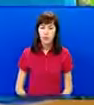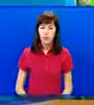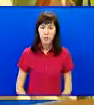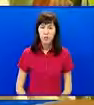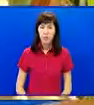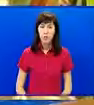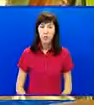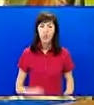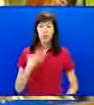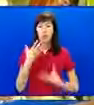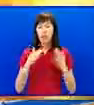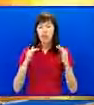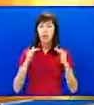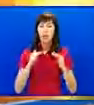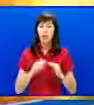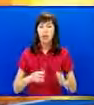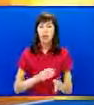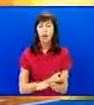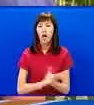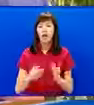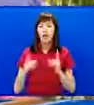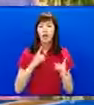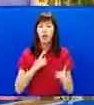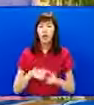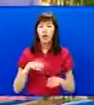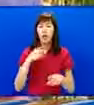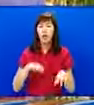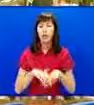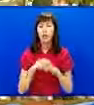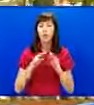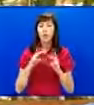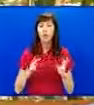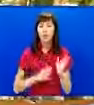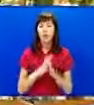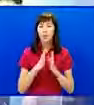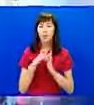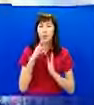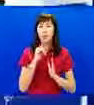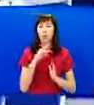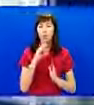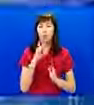Царица полей в эпицентре внимания. На международном семинаре изучили новые методы выращивания кукурузы.